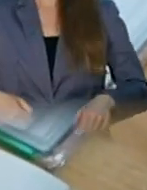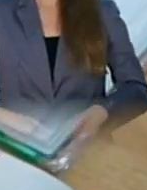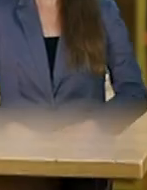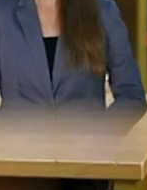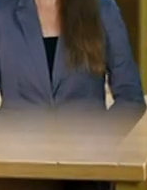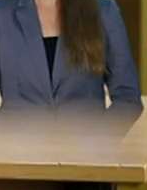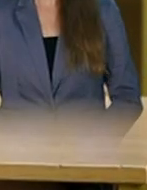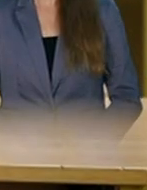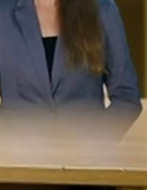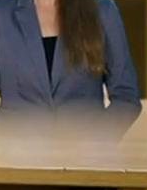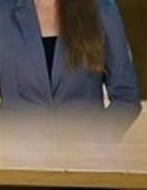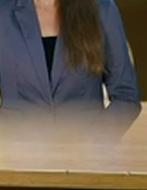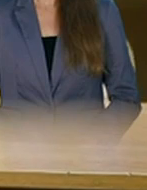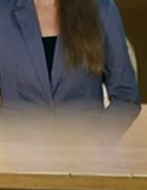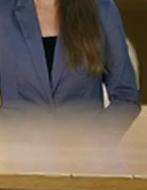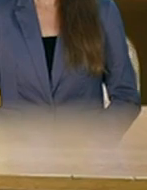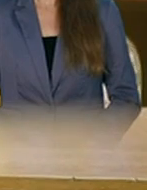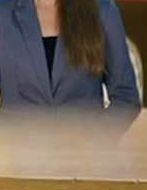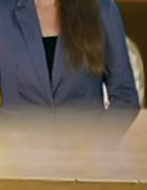керек.